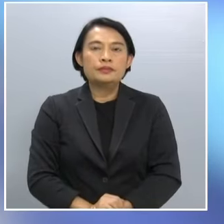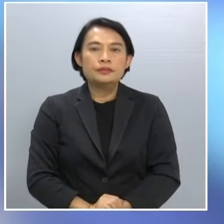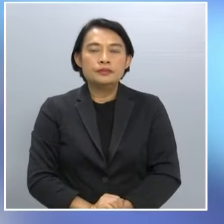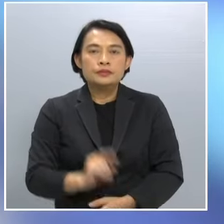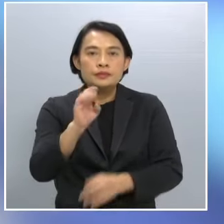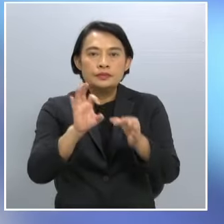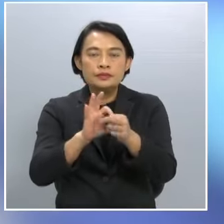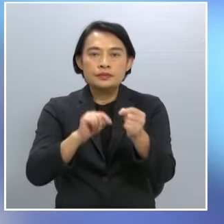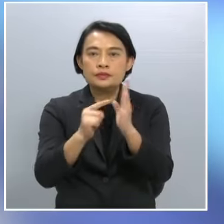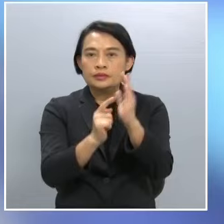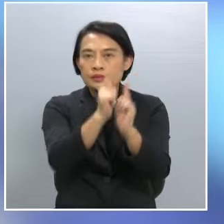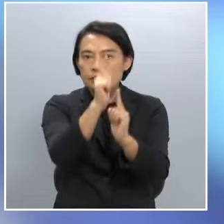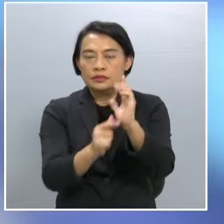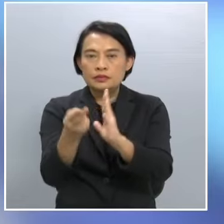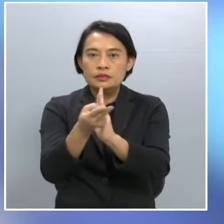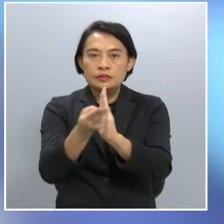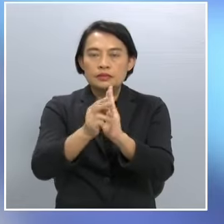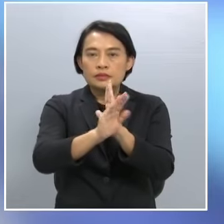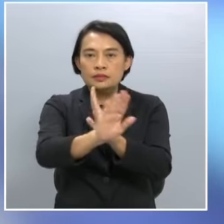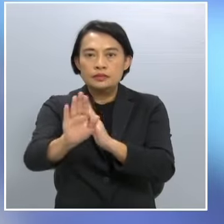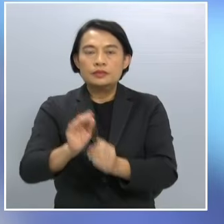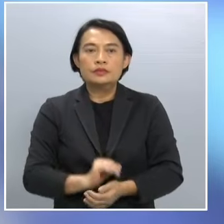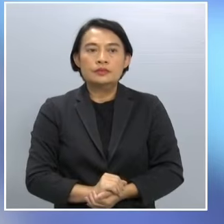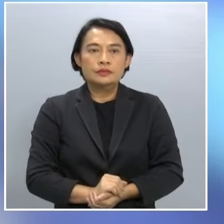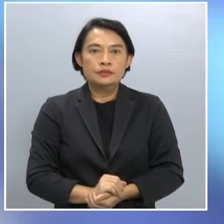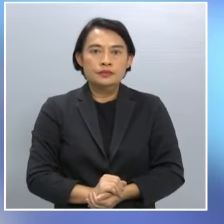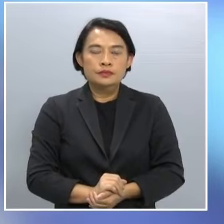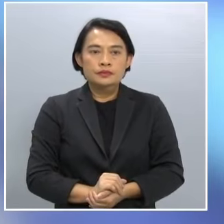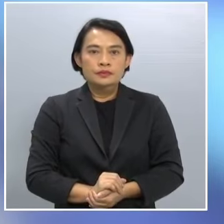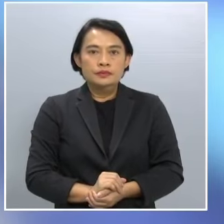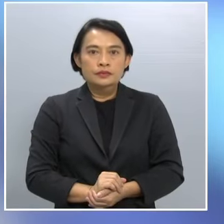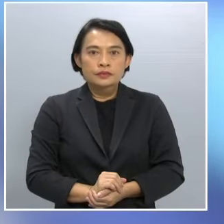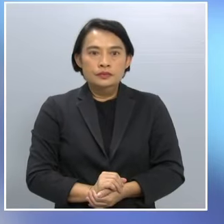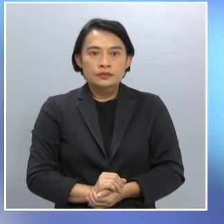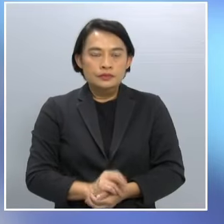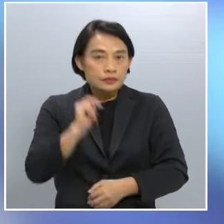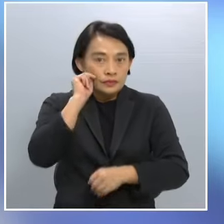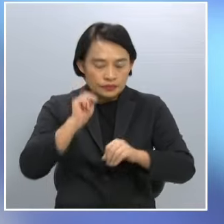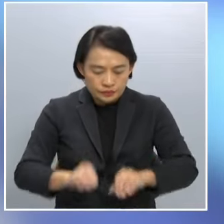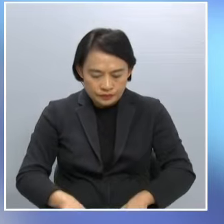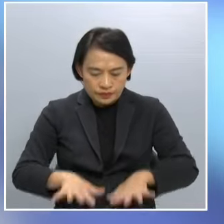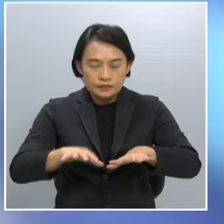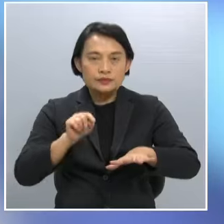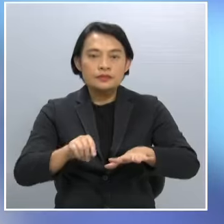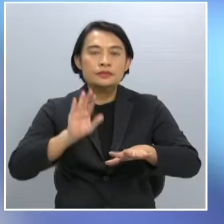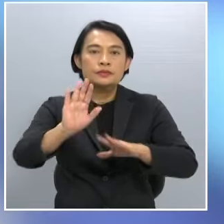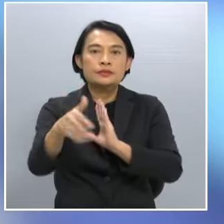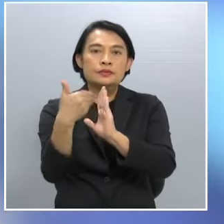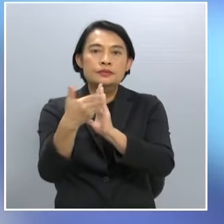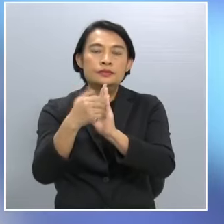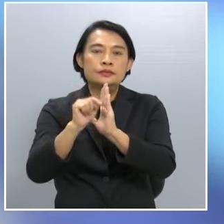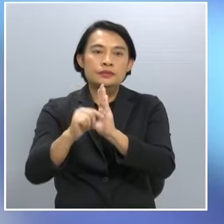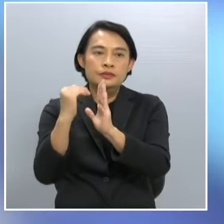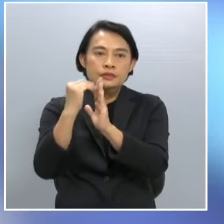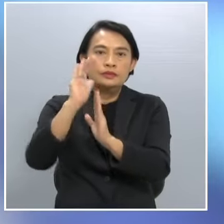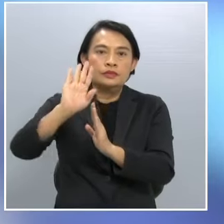หนองคายต่างๆนานาคุณผู้ชมครับเนี่ยครับคือท่วมไปแล้ว6อำเภอริมแม่น้ำโขงนะครับตั้งแต่ตอนเหนือของน้ำโ